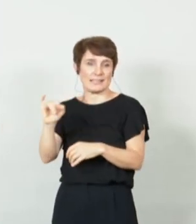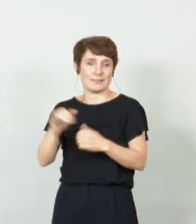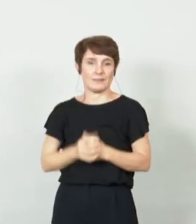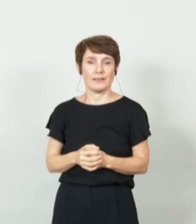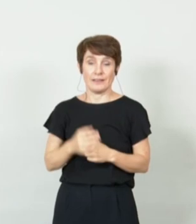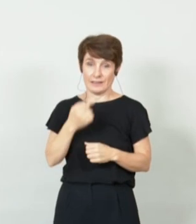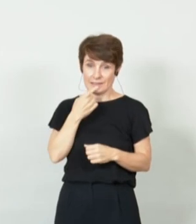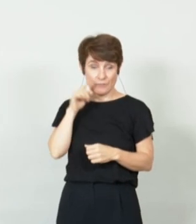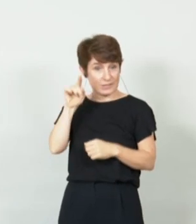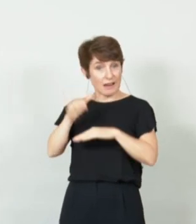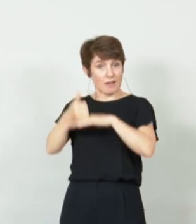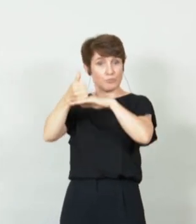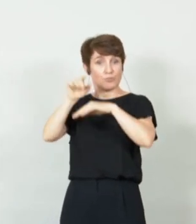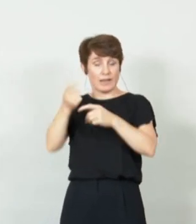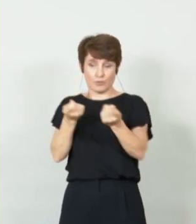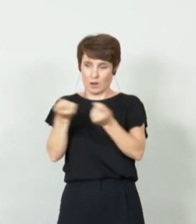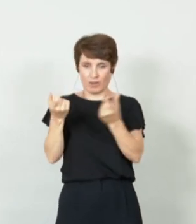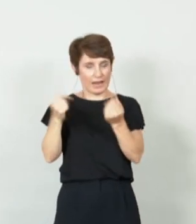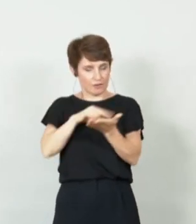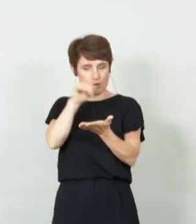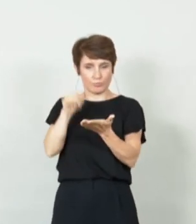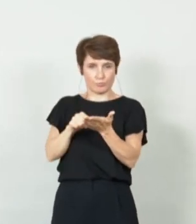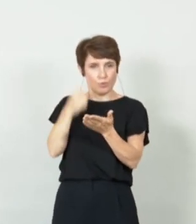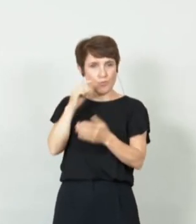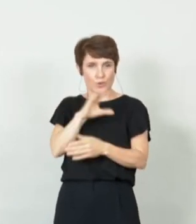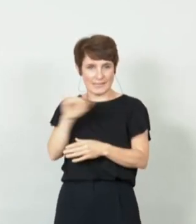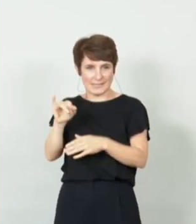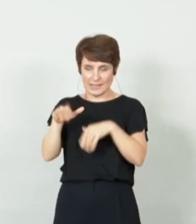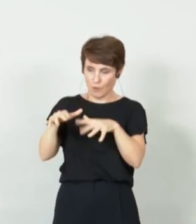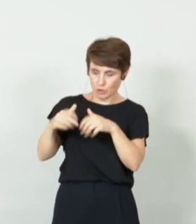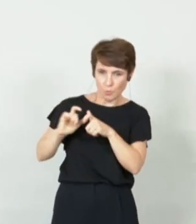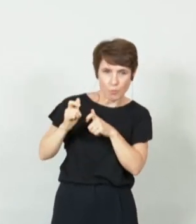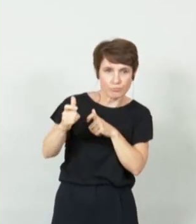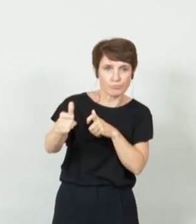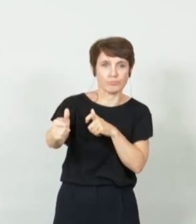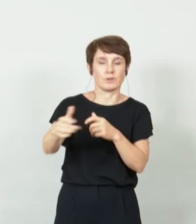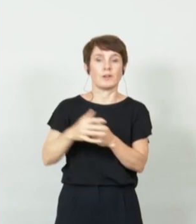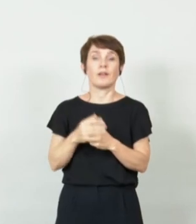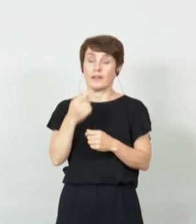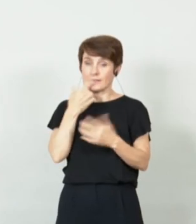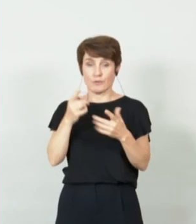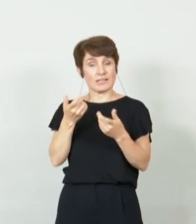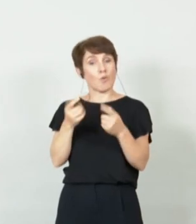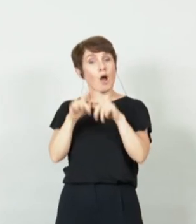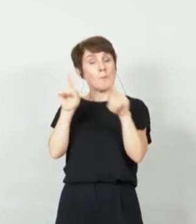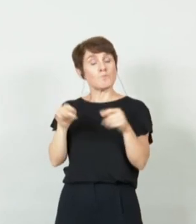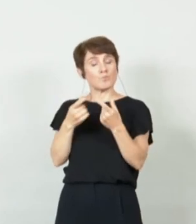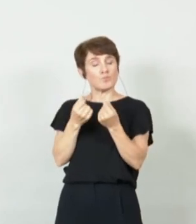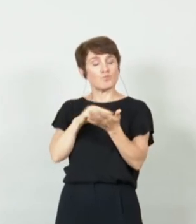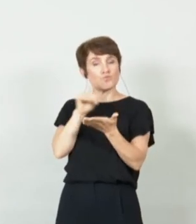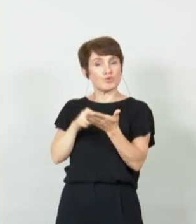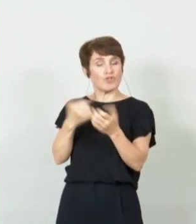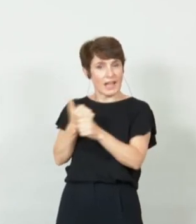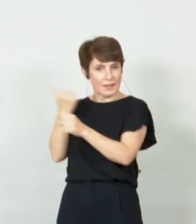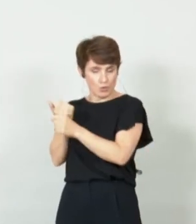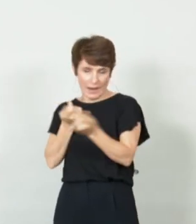des ressources nécessaires au Conseil citoyen indépendant de la ville de Grenoble cela consiste à gérer le budget annuel dédié au fonctionnement de chaque